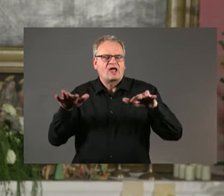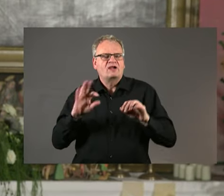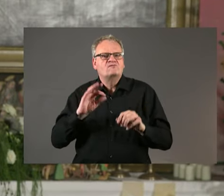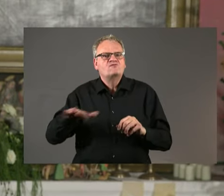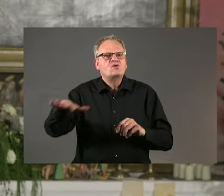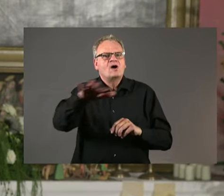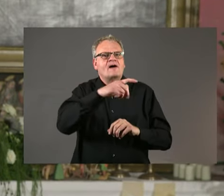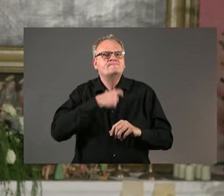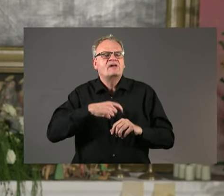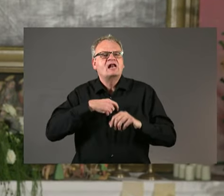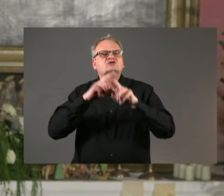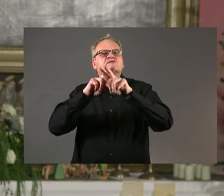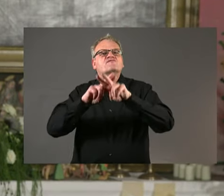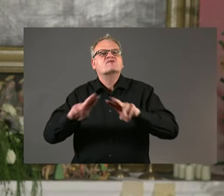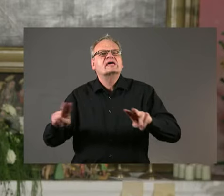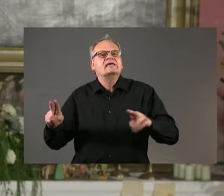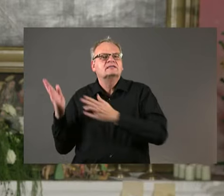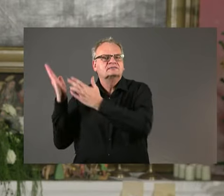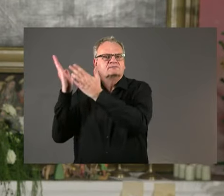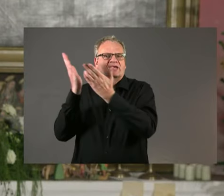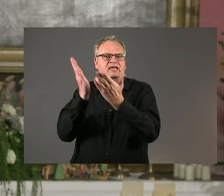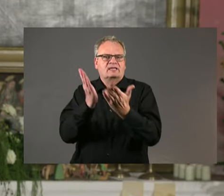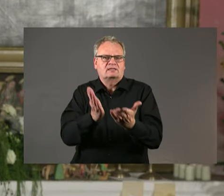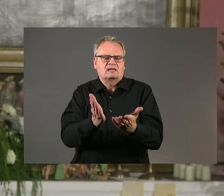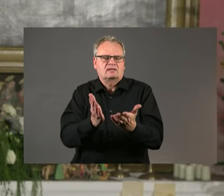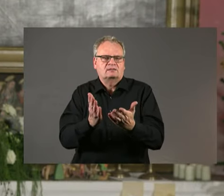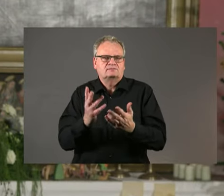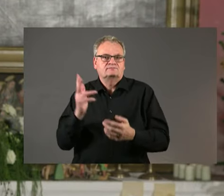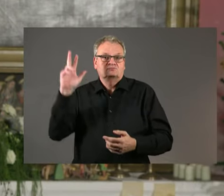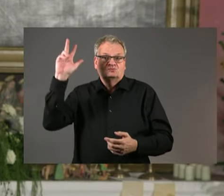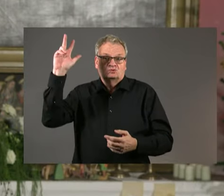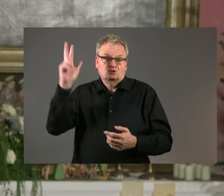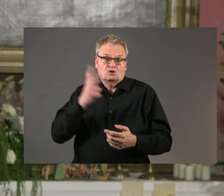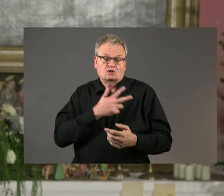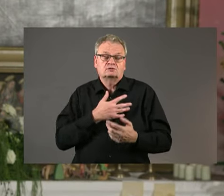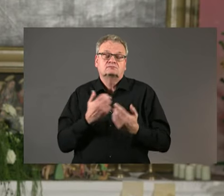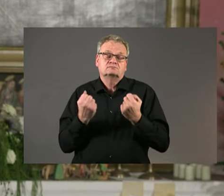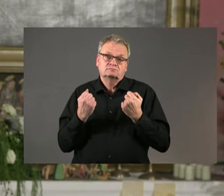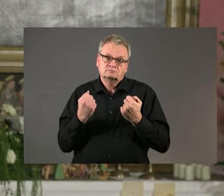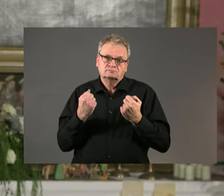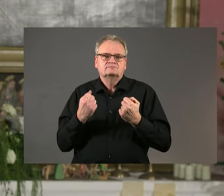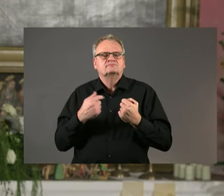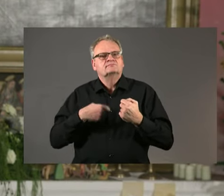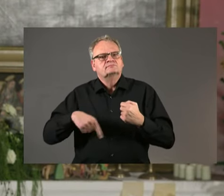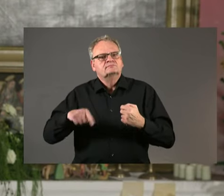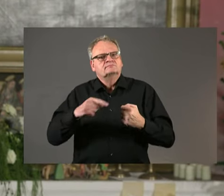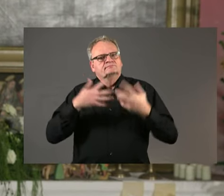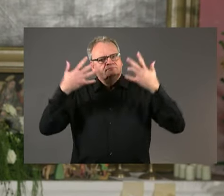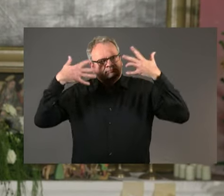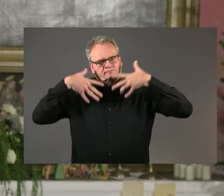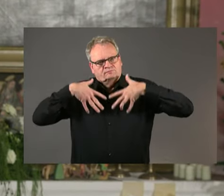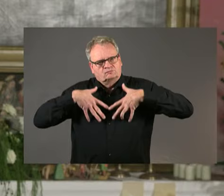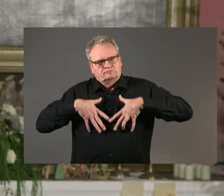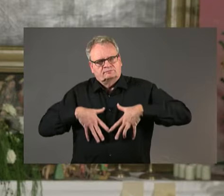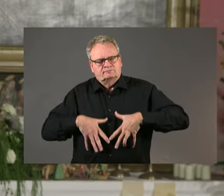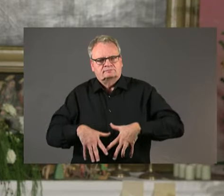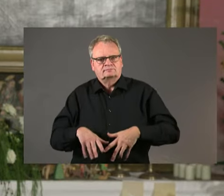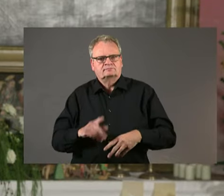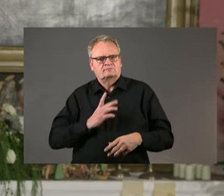Völker. Gebe Gott, dass dieses Weihnachtslicht unsere Seele und unsere Welt hell